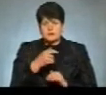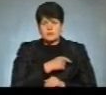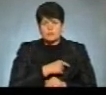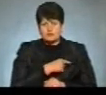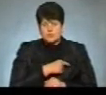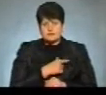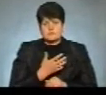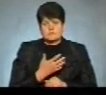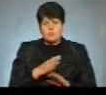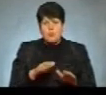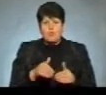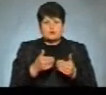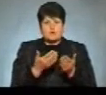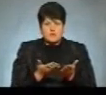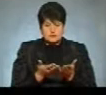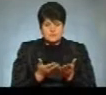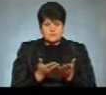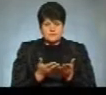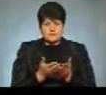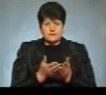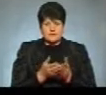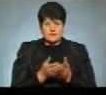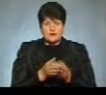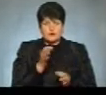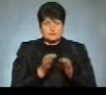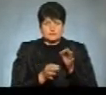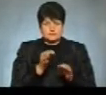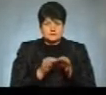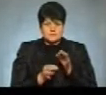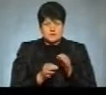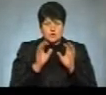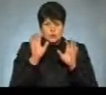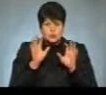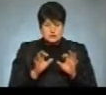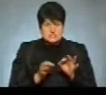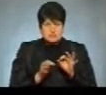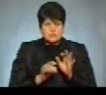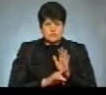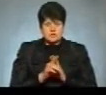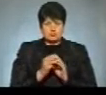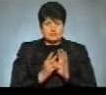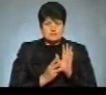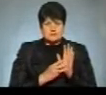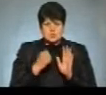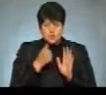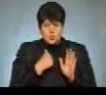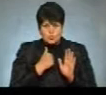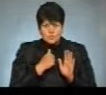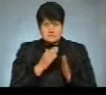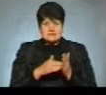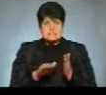депутатів України подали відповідний позов в Конституційний суд. І Конституційний суд на початку 18-го року